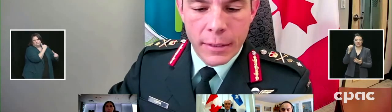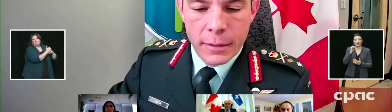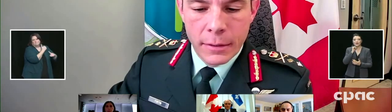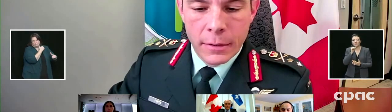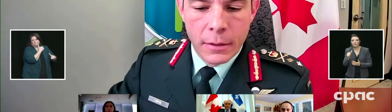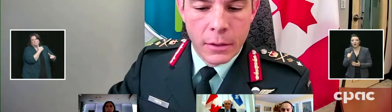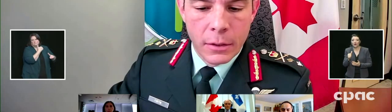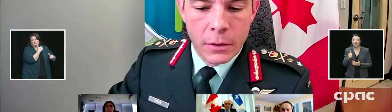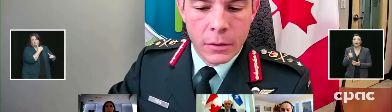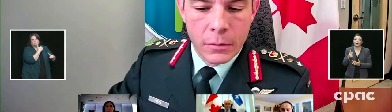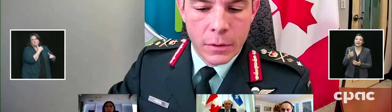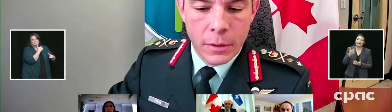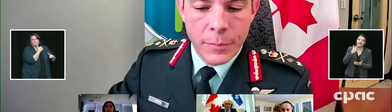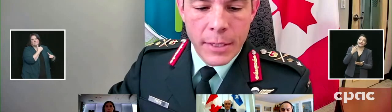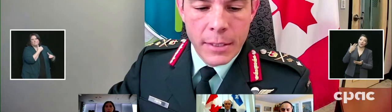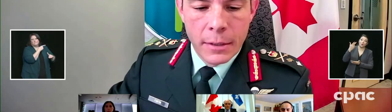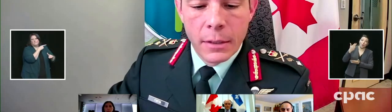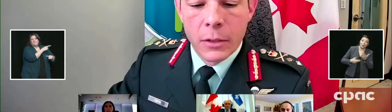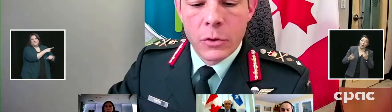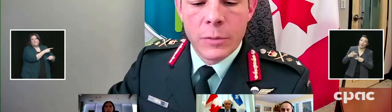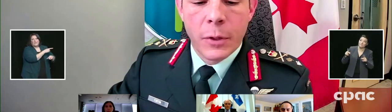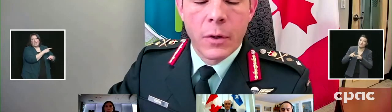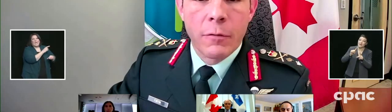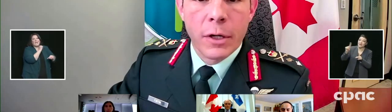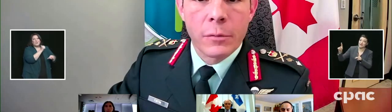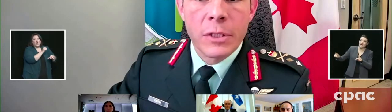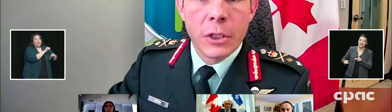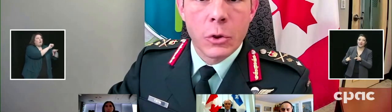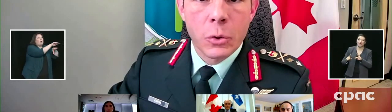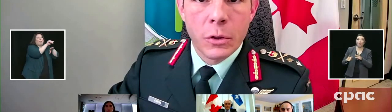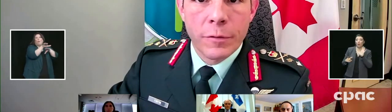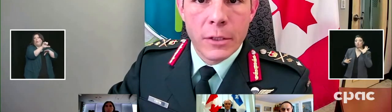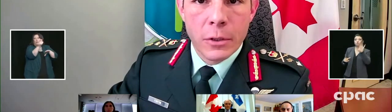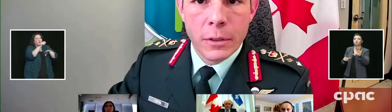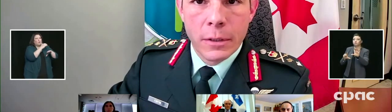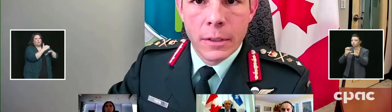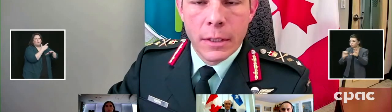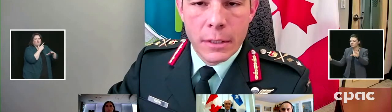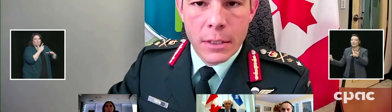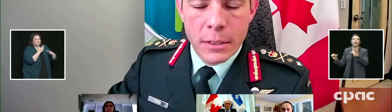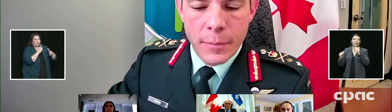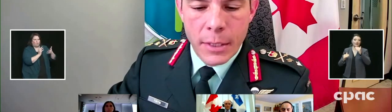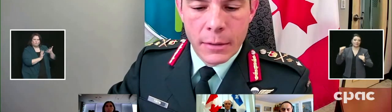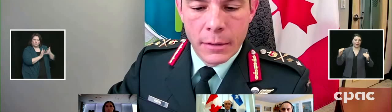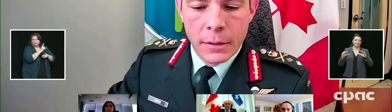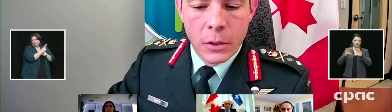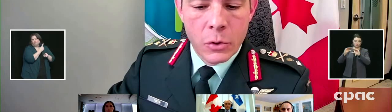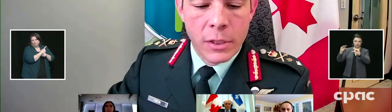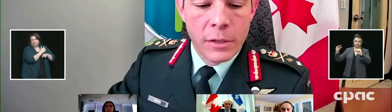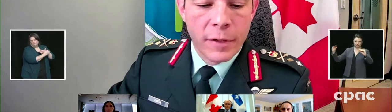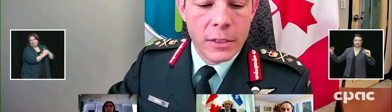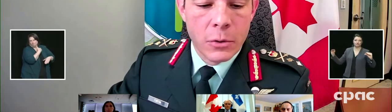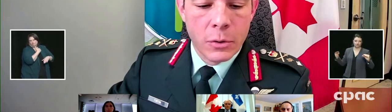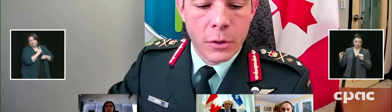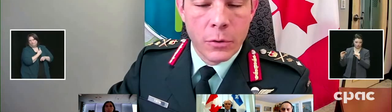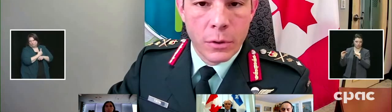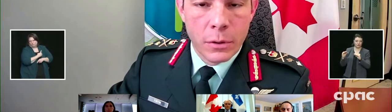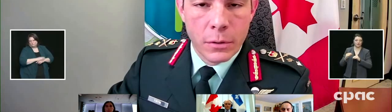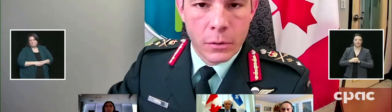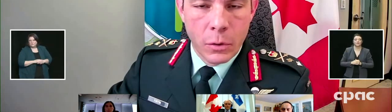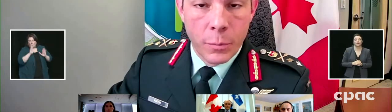différents pays. Et nous espérons avoir une mise à jour de Pfizer cette semaine. Sur les